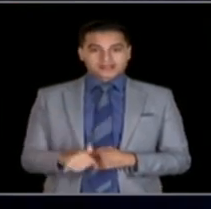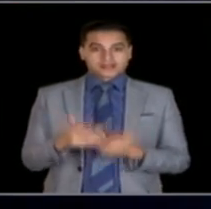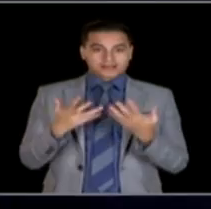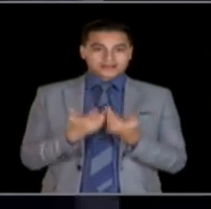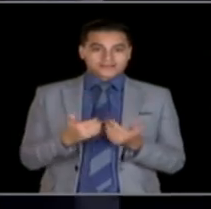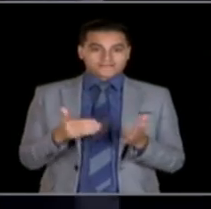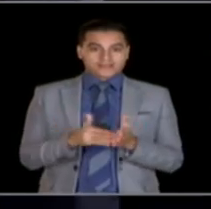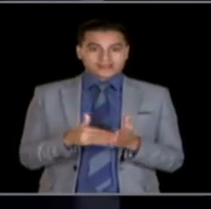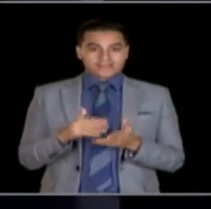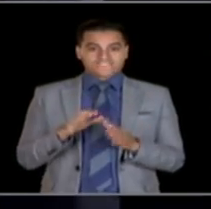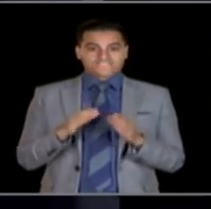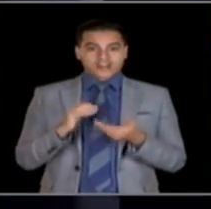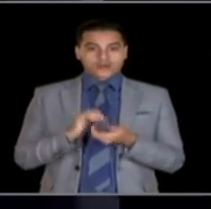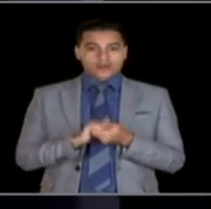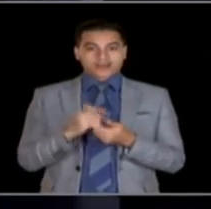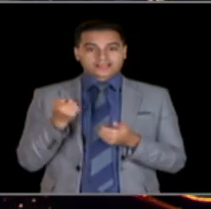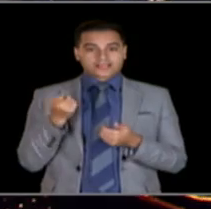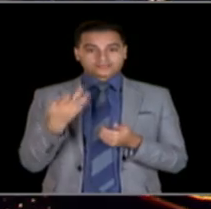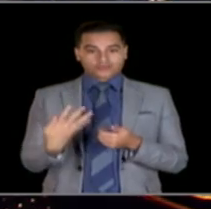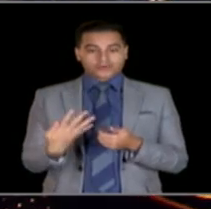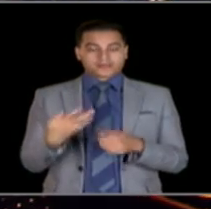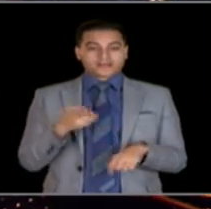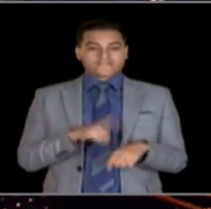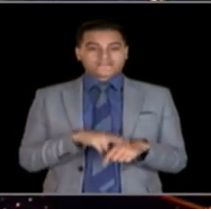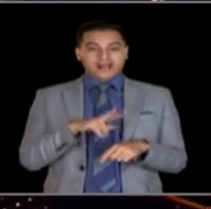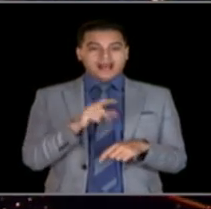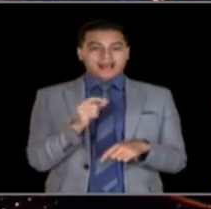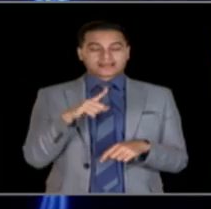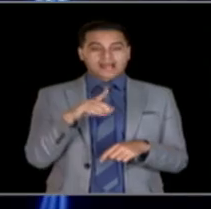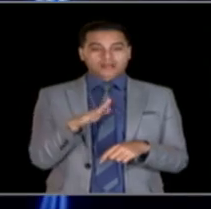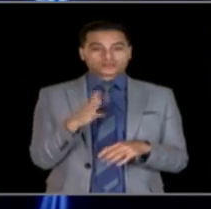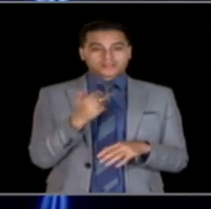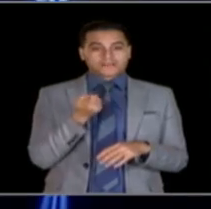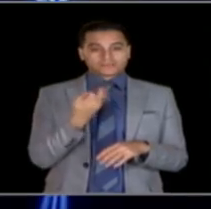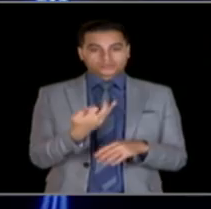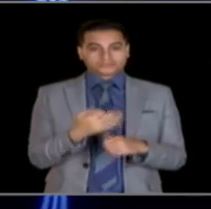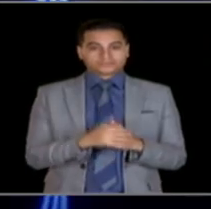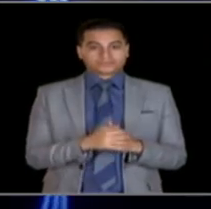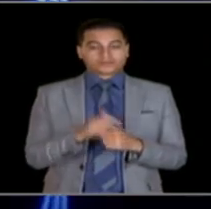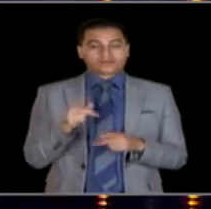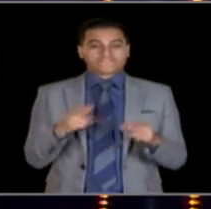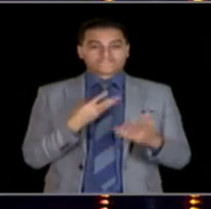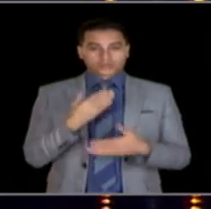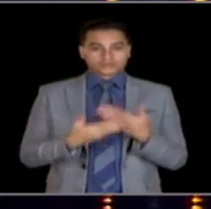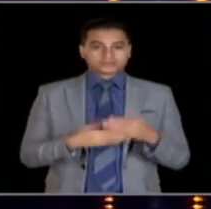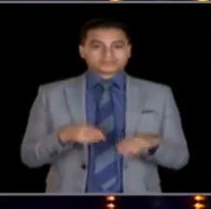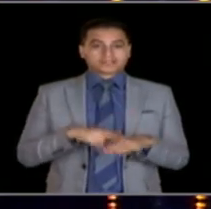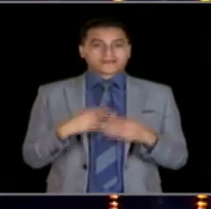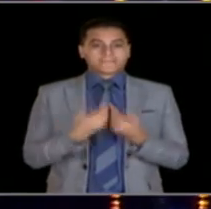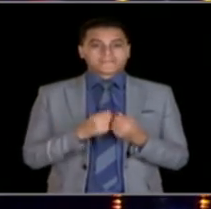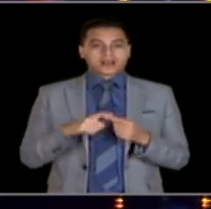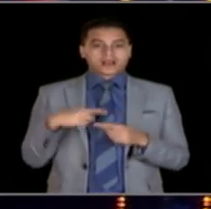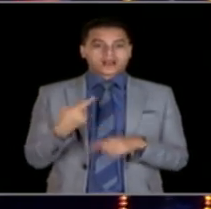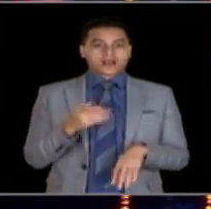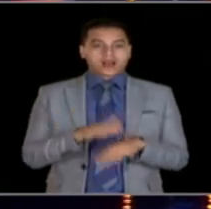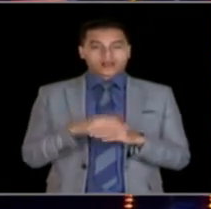الفقرة: الوعد 45، الأندلس 35. هنخرج فاصل وهنرجع مرة تانية